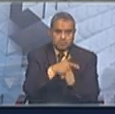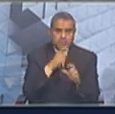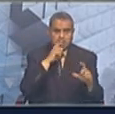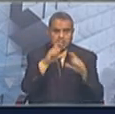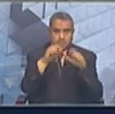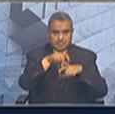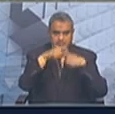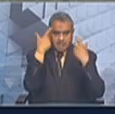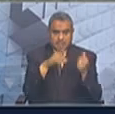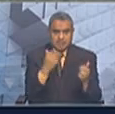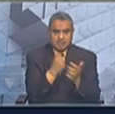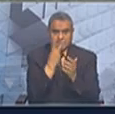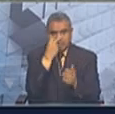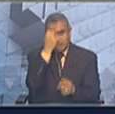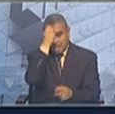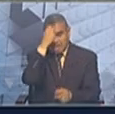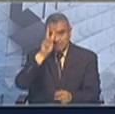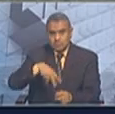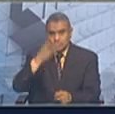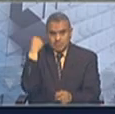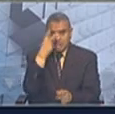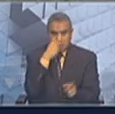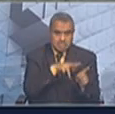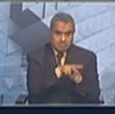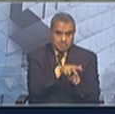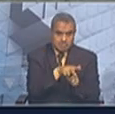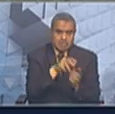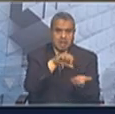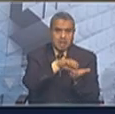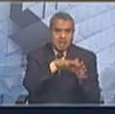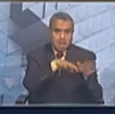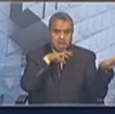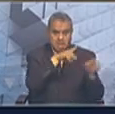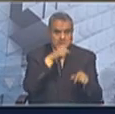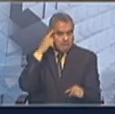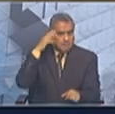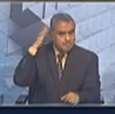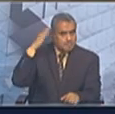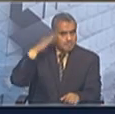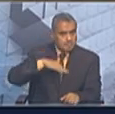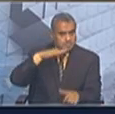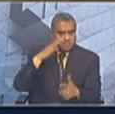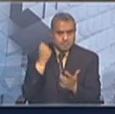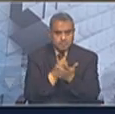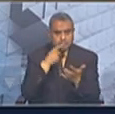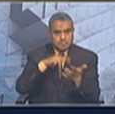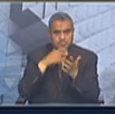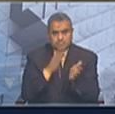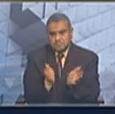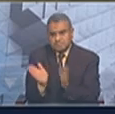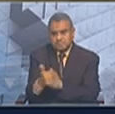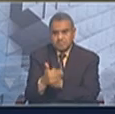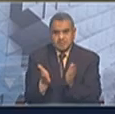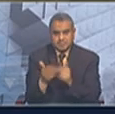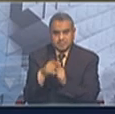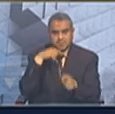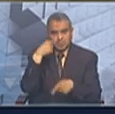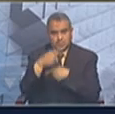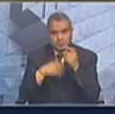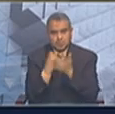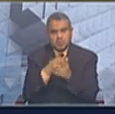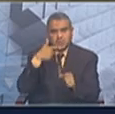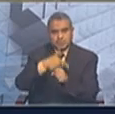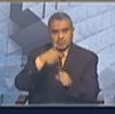والبنوك بالبلاد هي 2018، لكن إيران لا تزال تحاول الالتفاف على الإجراءات ومواصلة